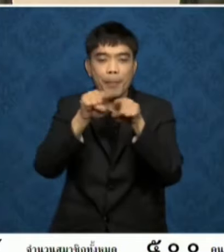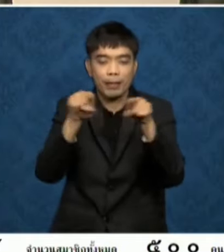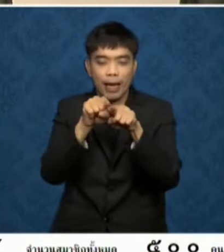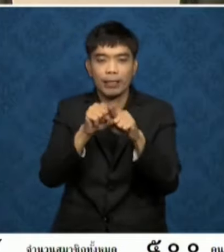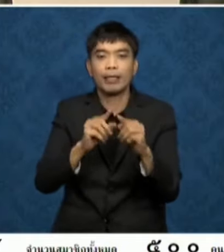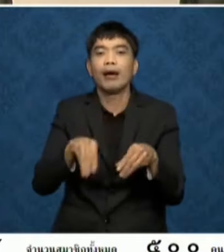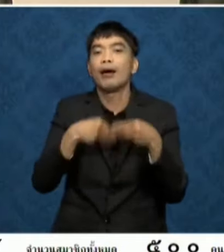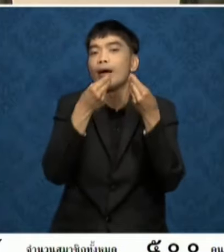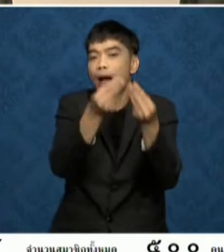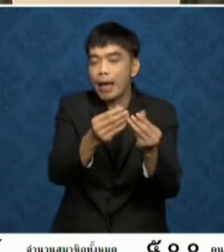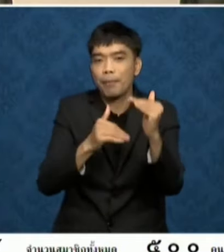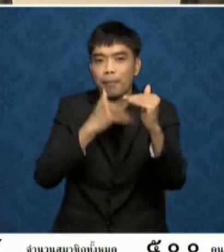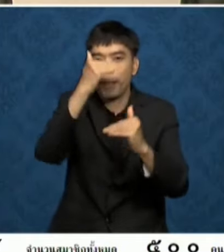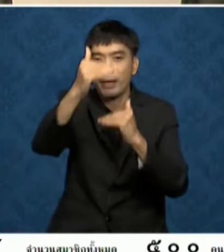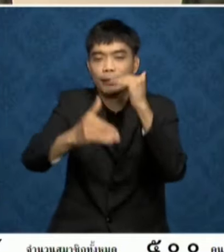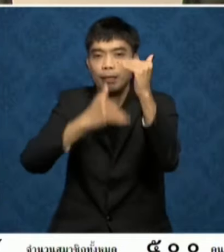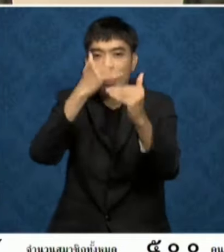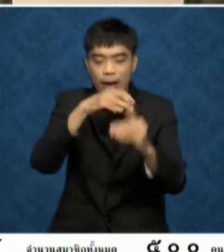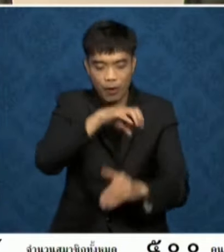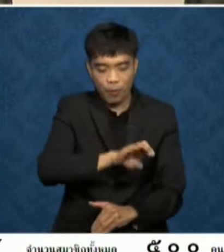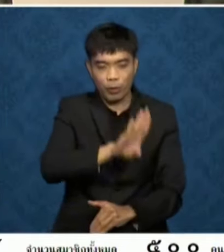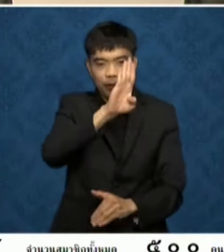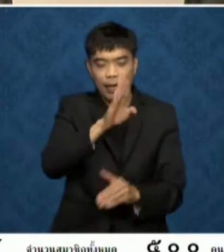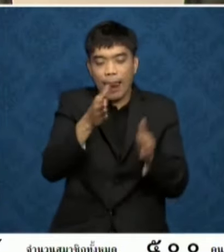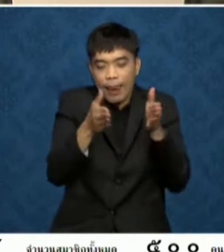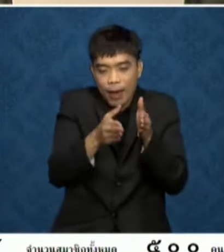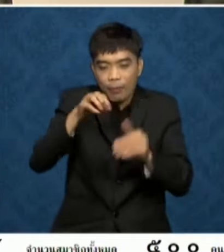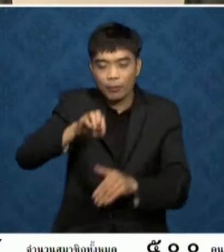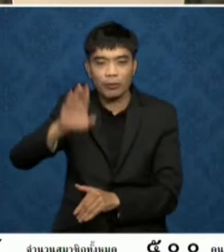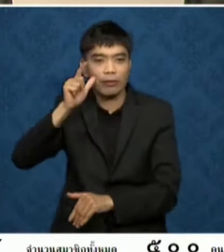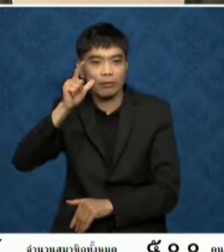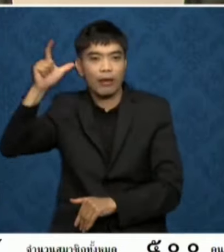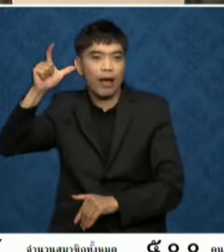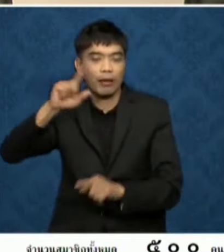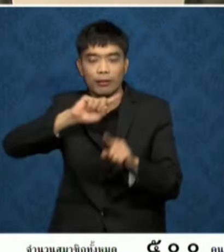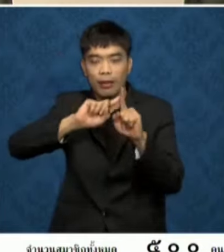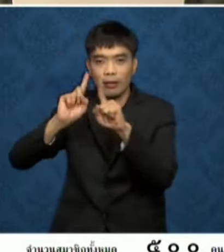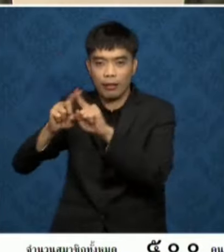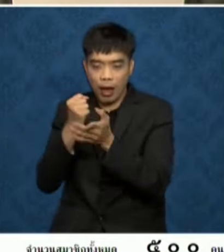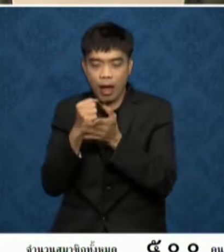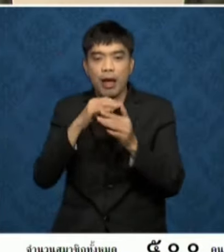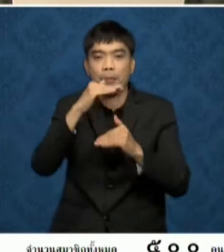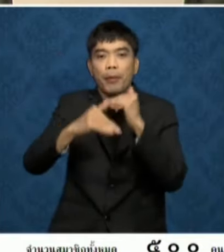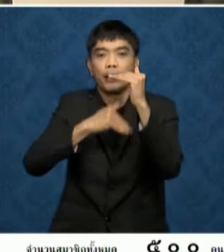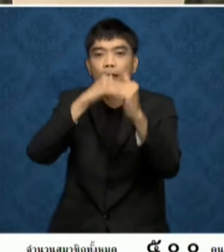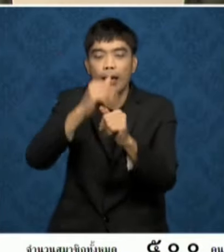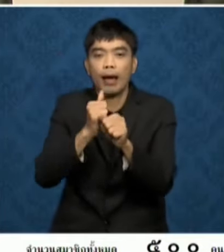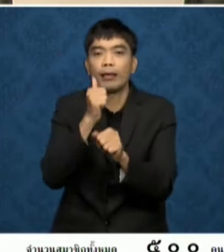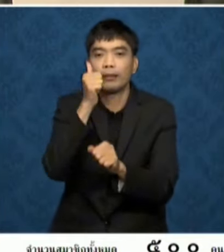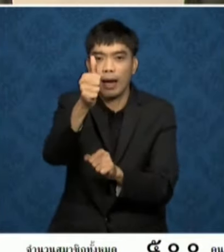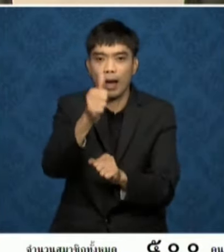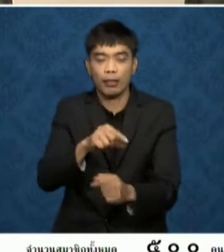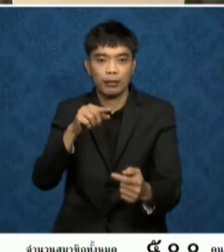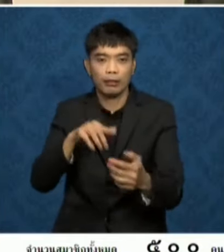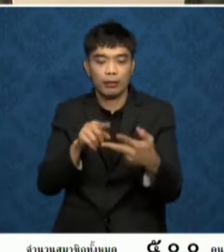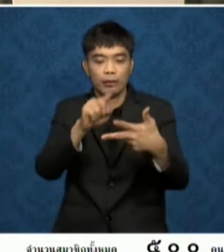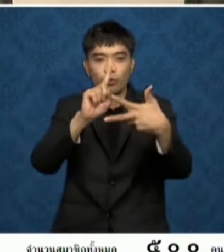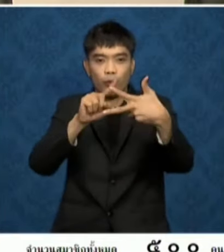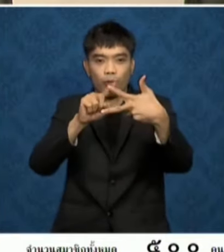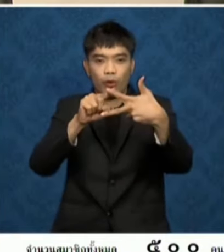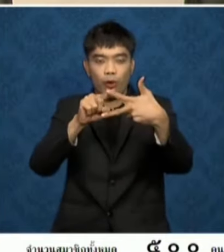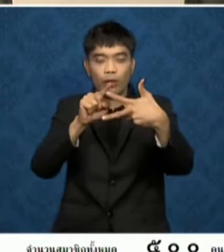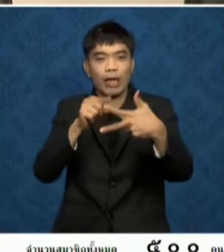ผู้ประกอบการขนาดกลางและขนาดย่อมนะคะในโดยที่ในกิจกรรมที่1และกิจกรรมที่2ค่ะมีกลุ่มเป้าหมายจะเป็น SME จาก